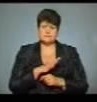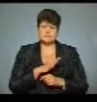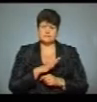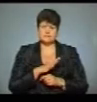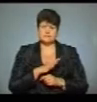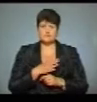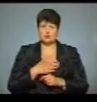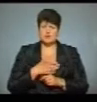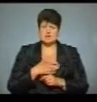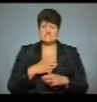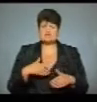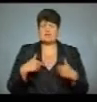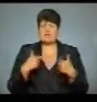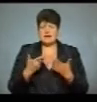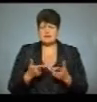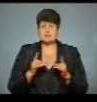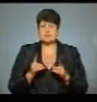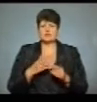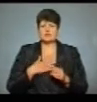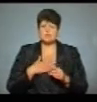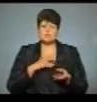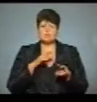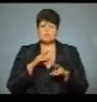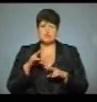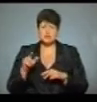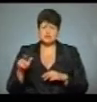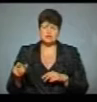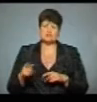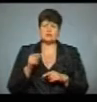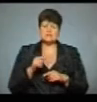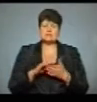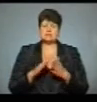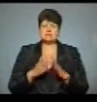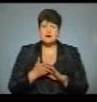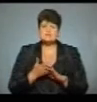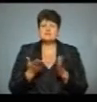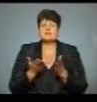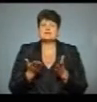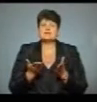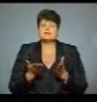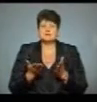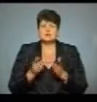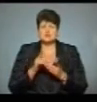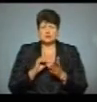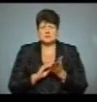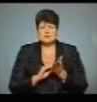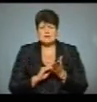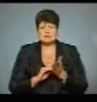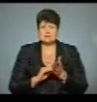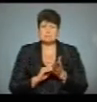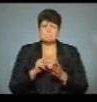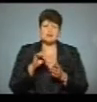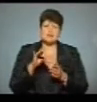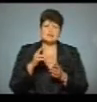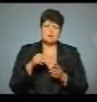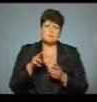до нас там звернення навіть до наших спостерігачів щодо тих ситуацій, які що вписувати в графі предмети, що